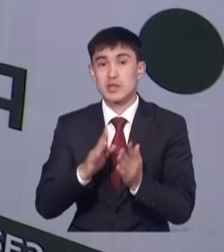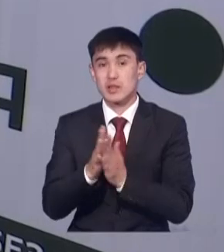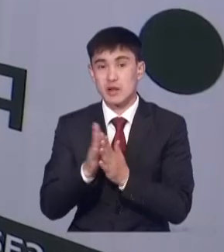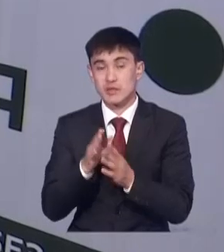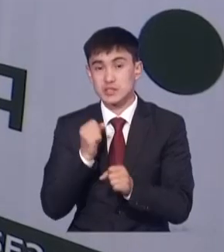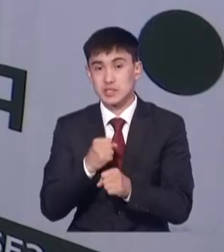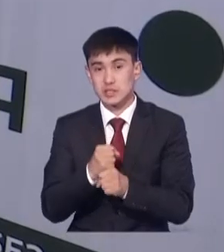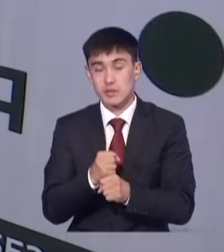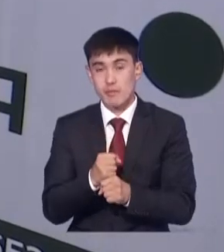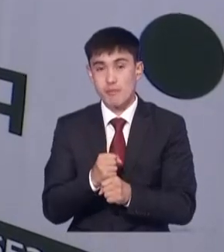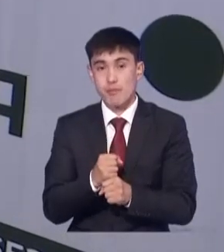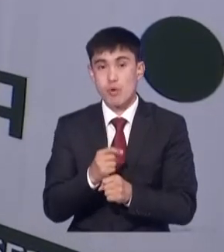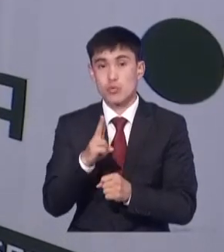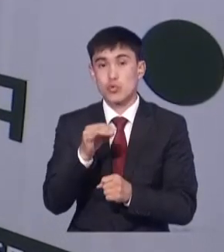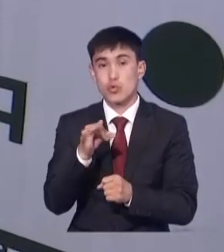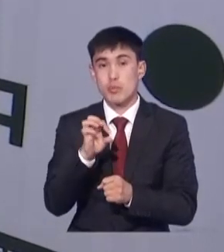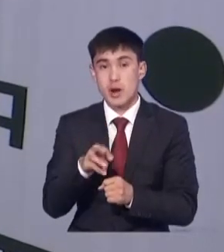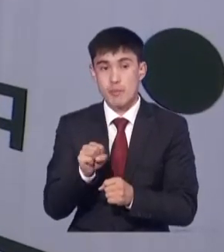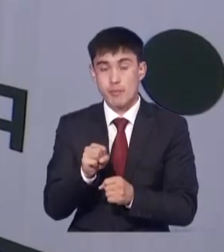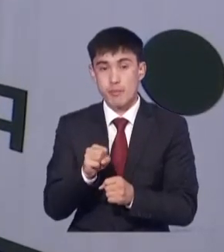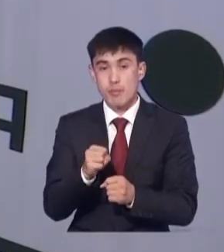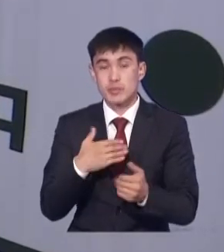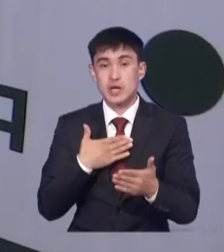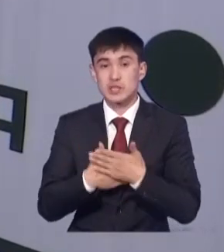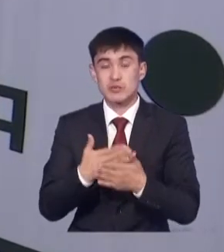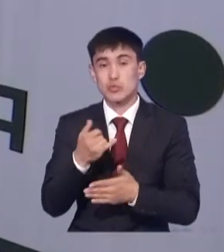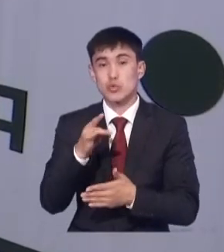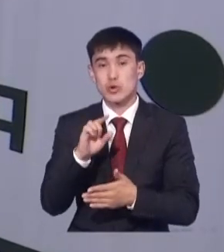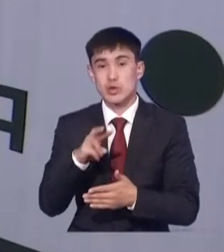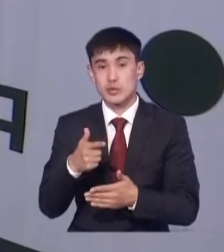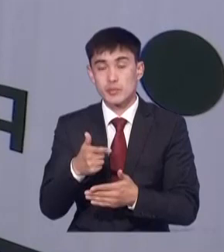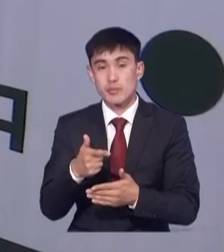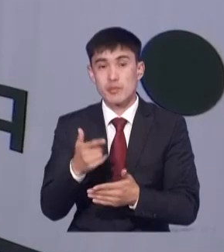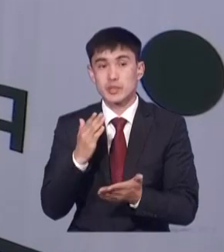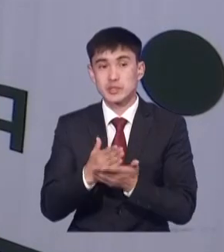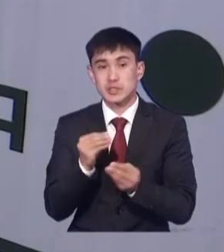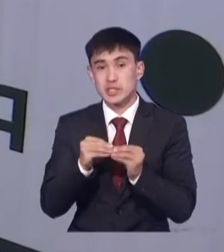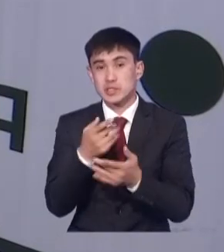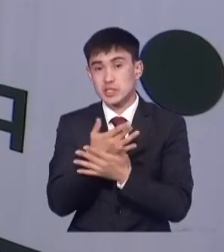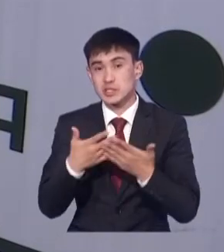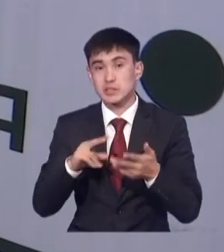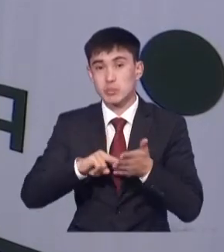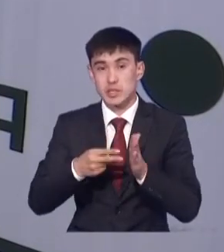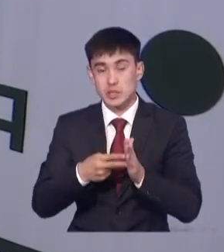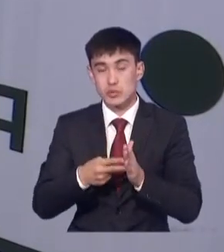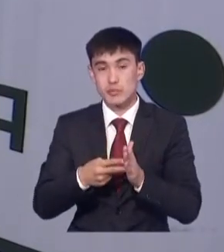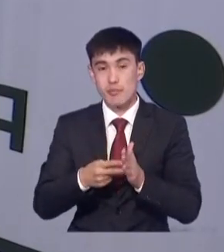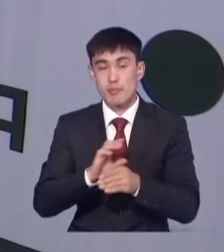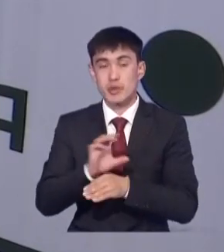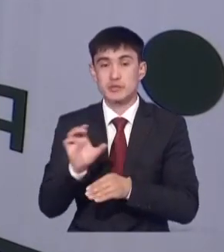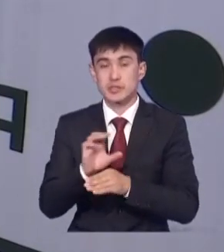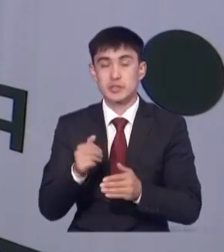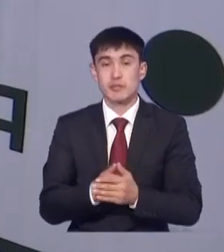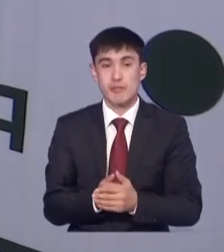травах, куркумой, активированным углем. В общем, 10 разновидностей мы планируем